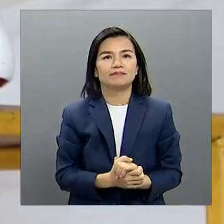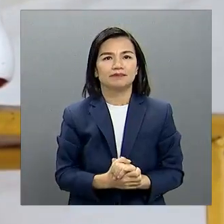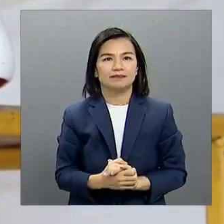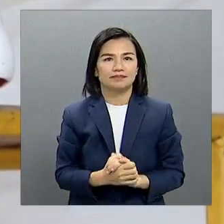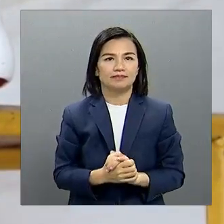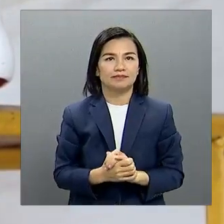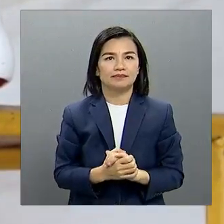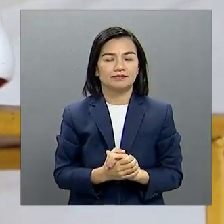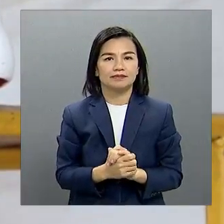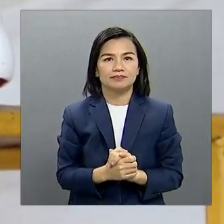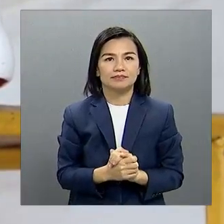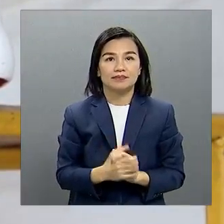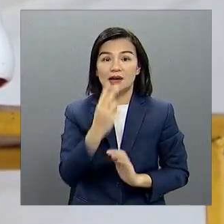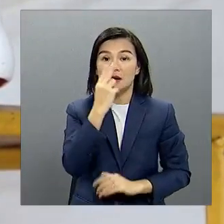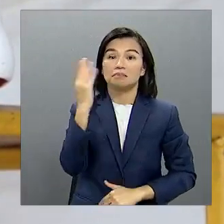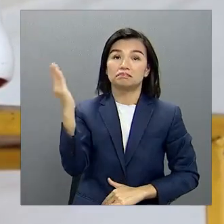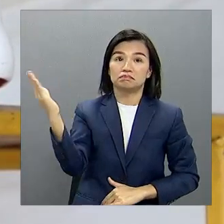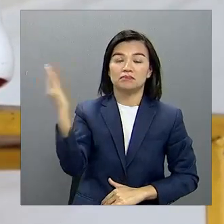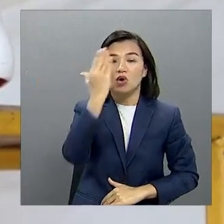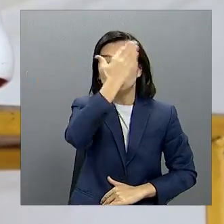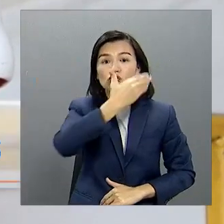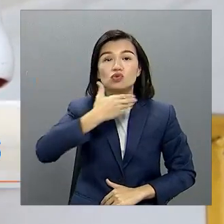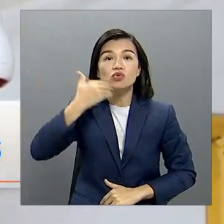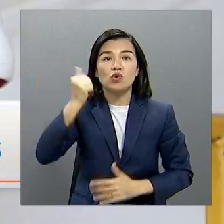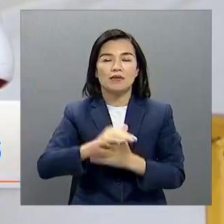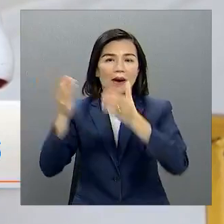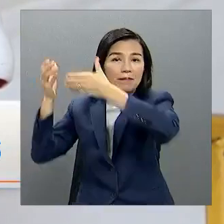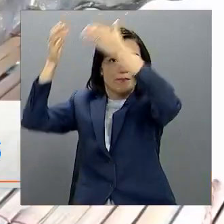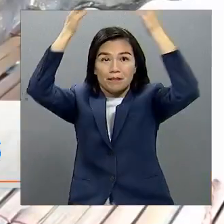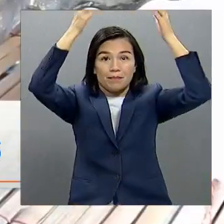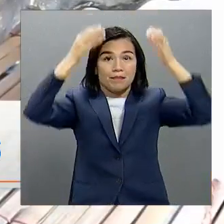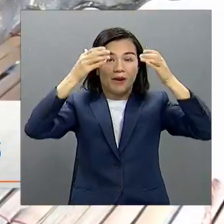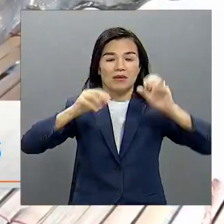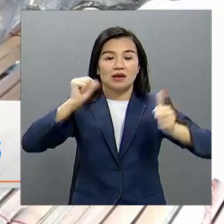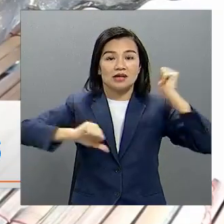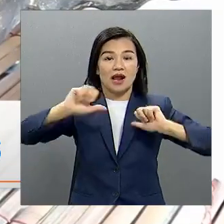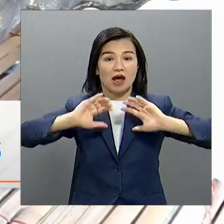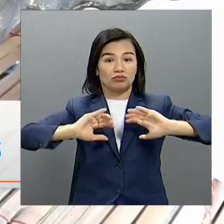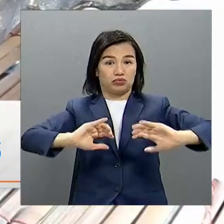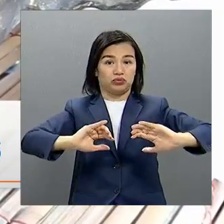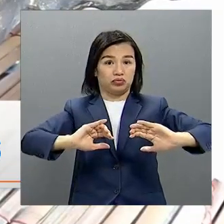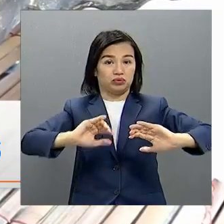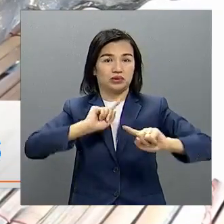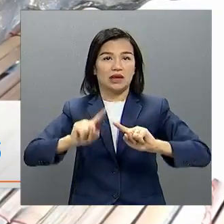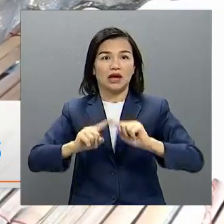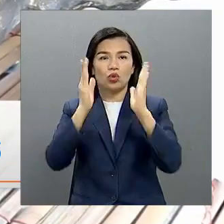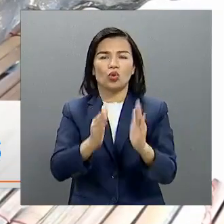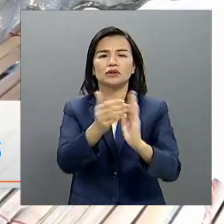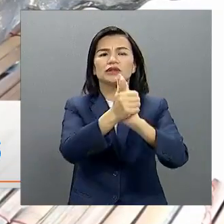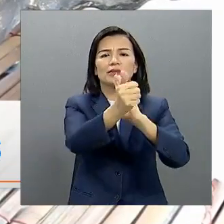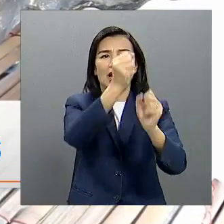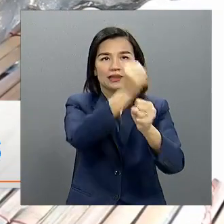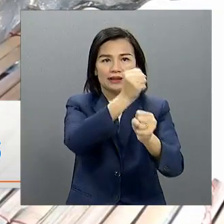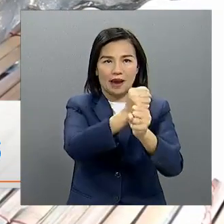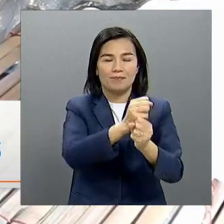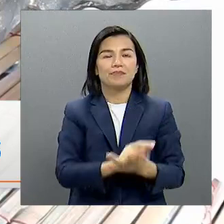คุณผู้ชมครับที่เห็นงดงามแบบนี้เป็นบรรดาหัวโขนนะครับเป็นฝีมือของช่างทำหัวโขนคุณณรงค์ฤทธิ์รักษาธ